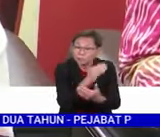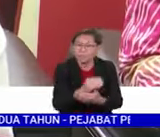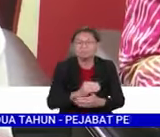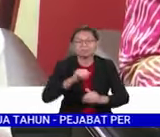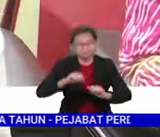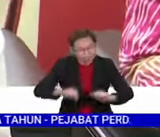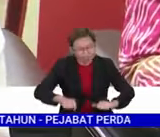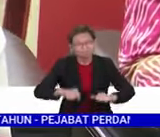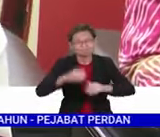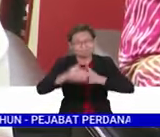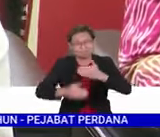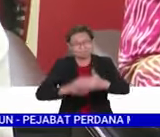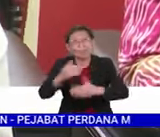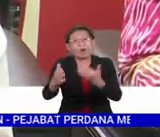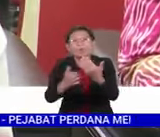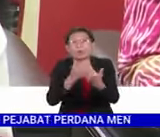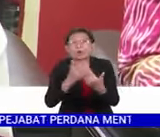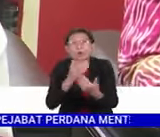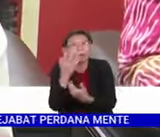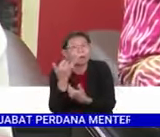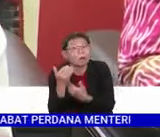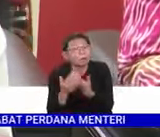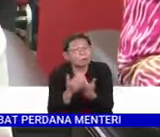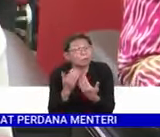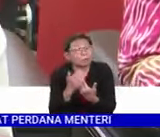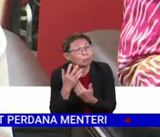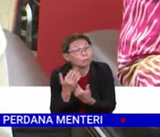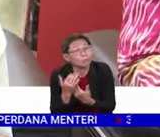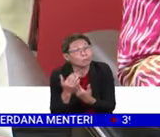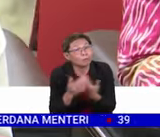produktif. Mudah kerana